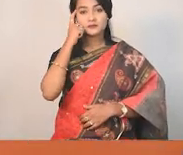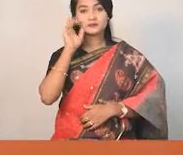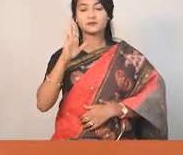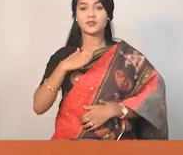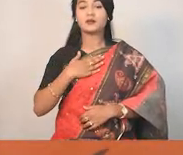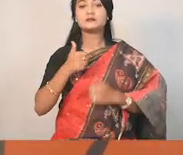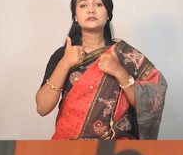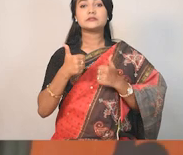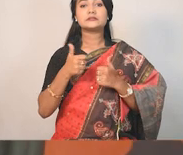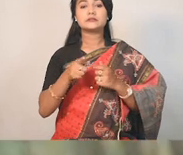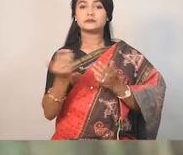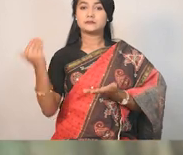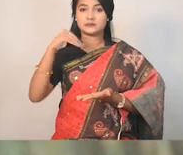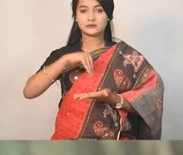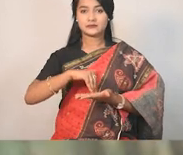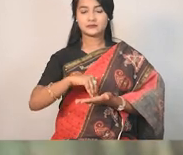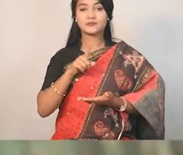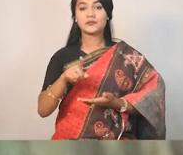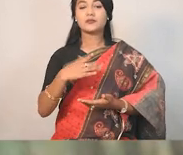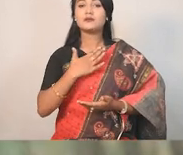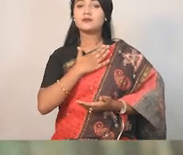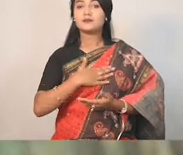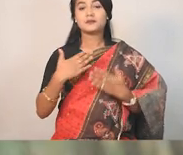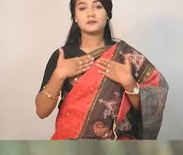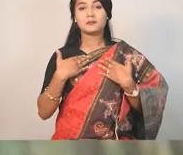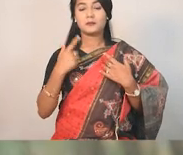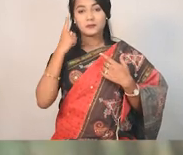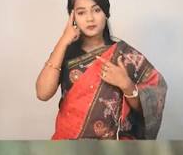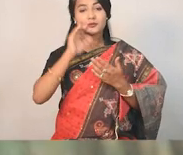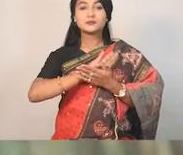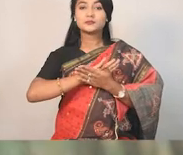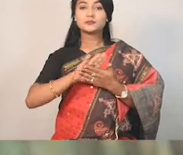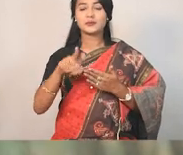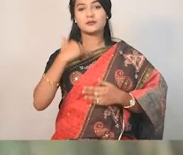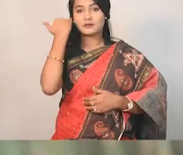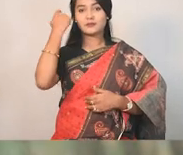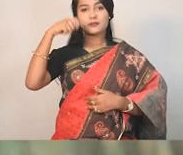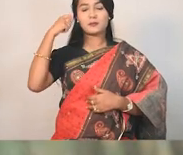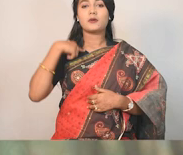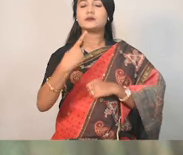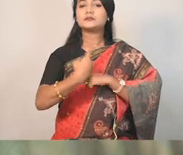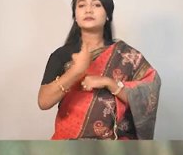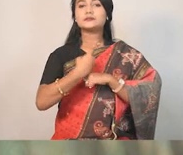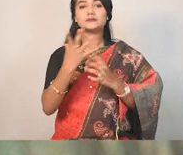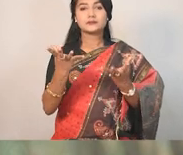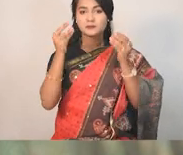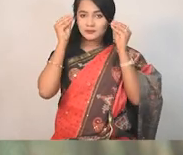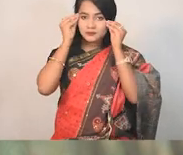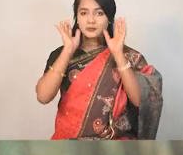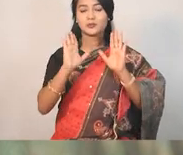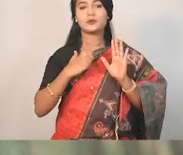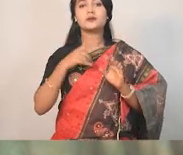আমি ঠিক জায়গায় এসেছি, এটা প্রাণপ্রিয় মানে মন খুলে যে অভিনয় করতে পারবো বা শিখতে পারবো